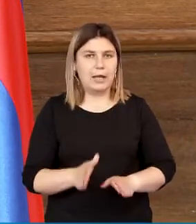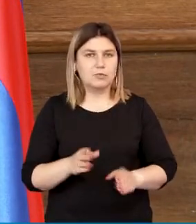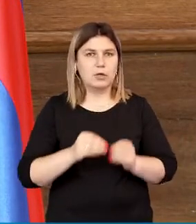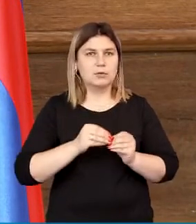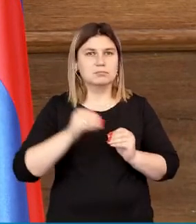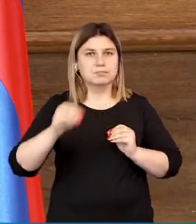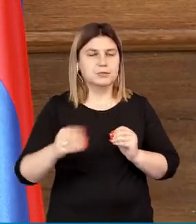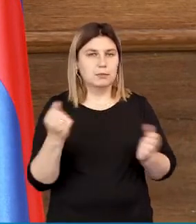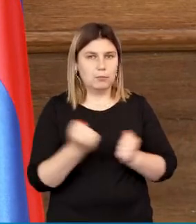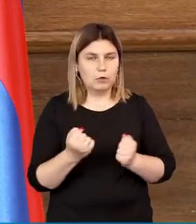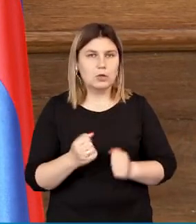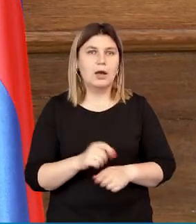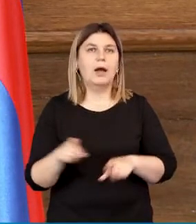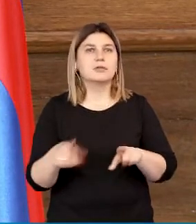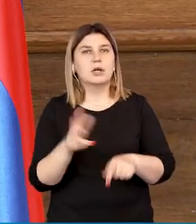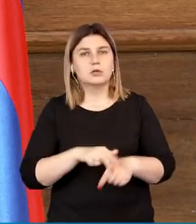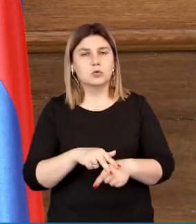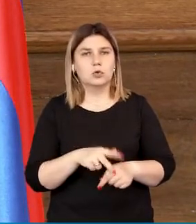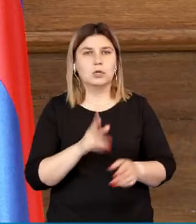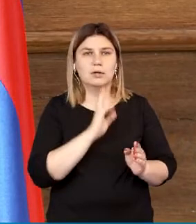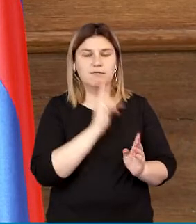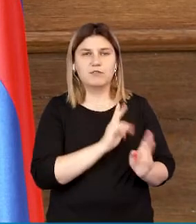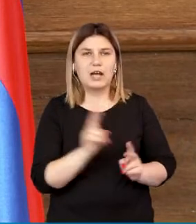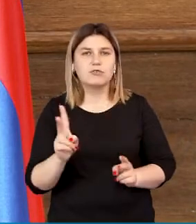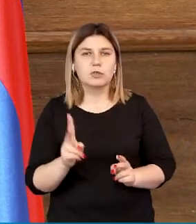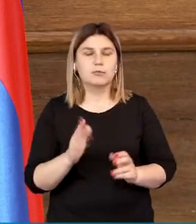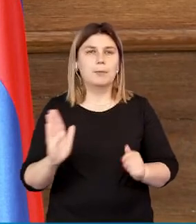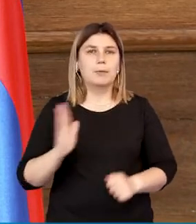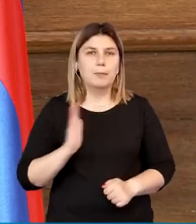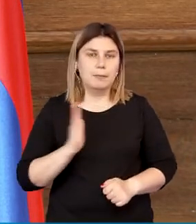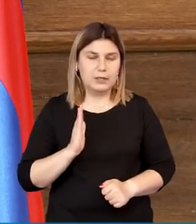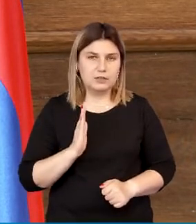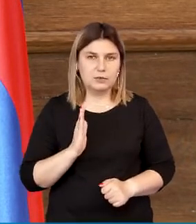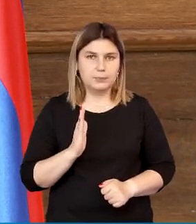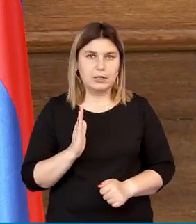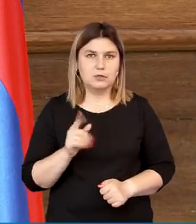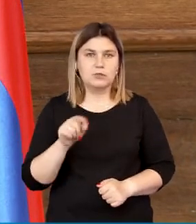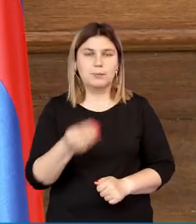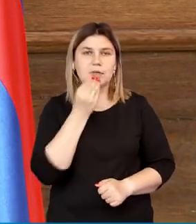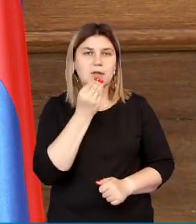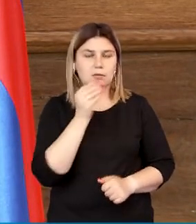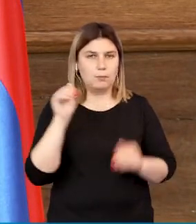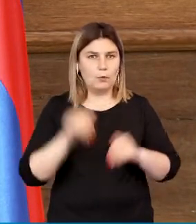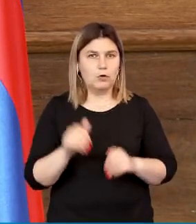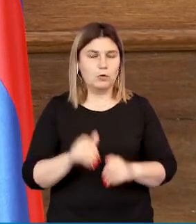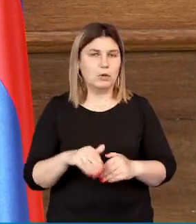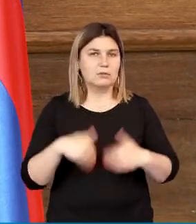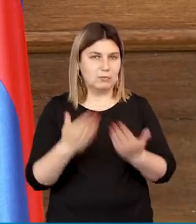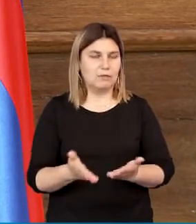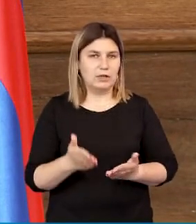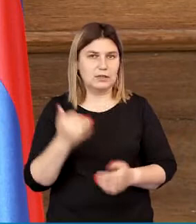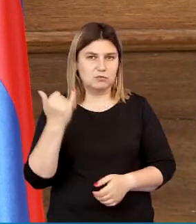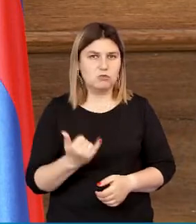wydłużony, no ale staramy się to tak ułożyć w każdym przypadku, żeby było to bezpieczne i żeby te posiłki mogły być